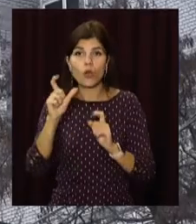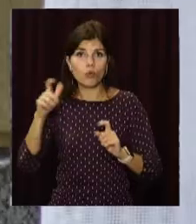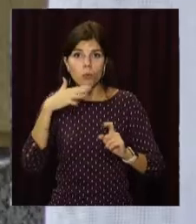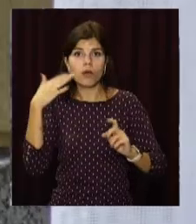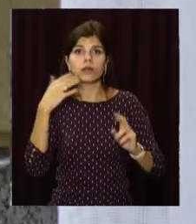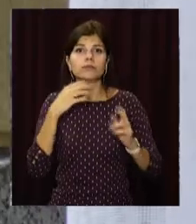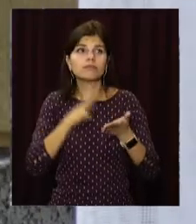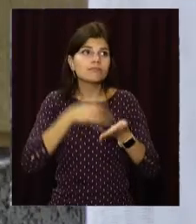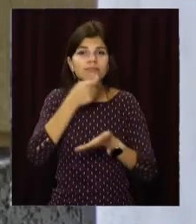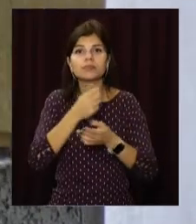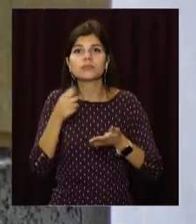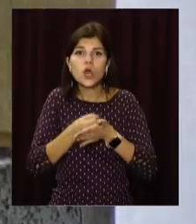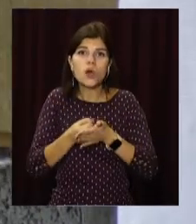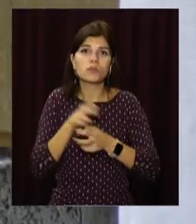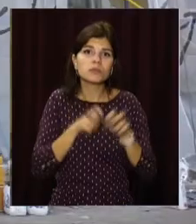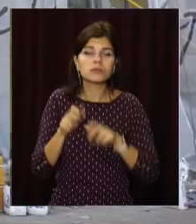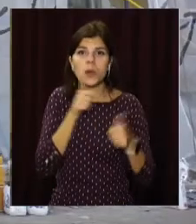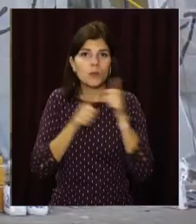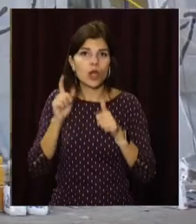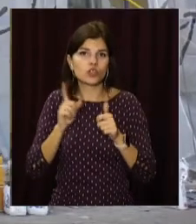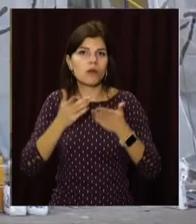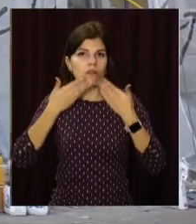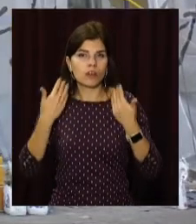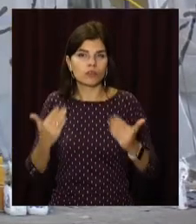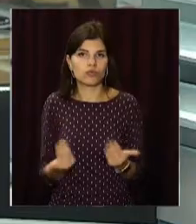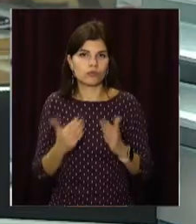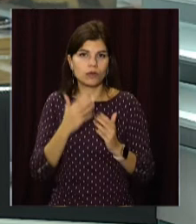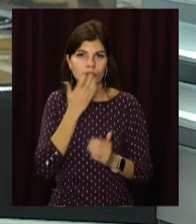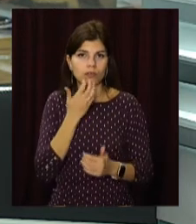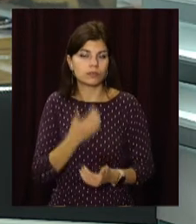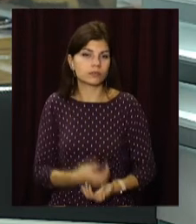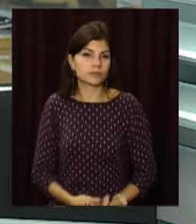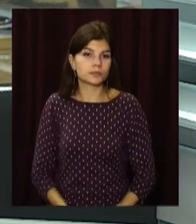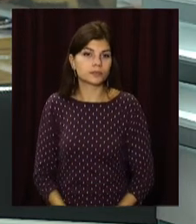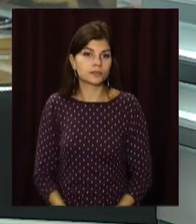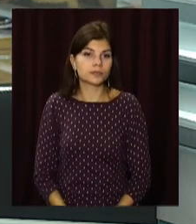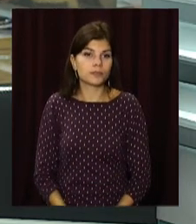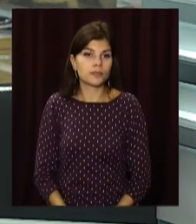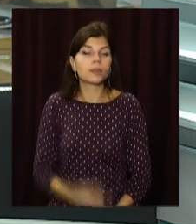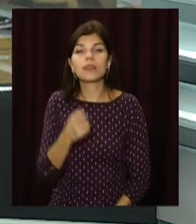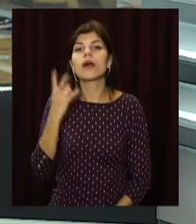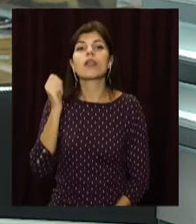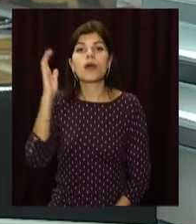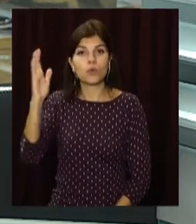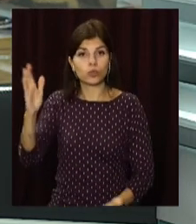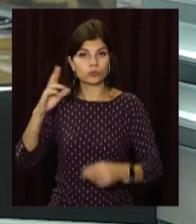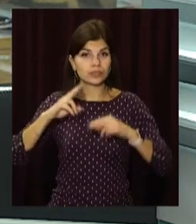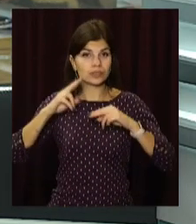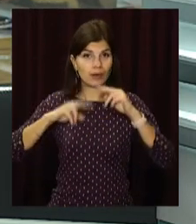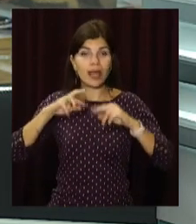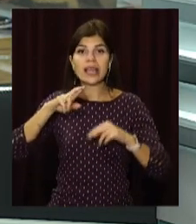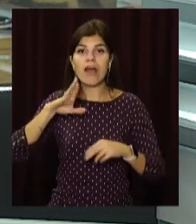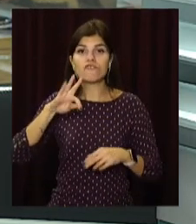Вахрушина, Василь Самовар, Open News, телеканал «Відкритий». Майбутня забудова. На Яворницького, 43,